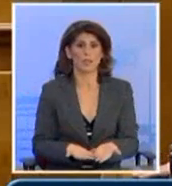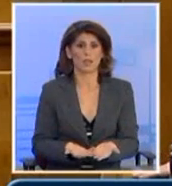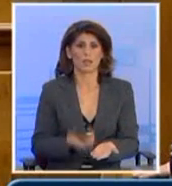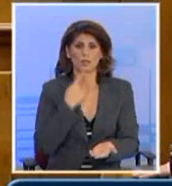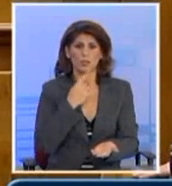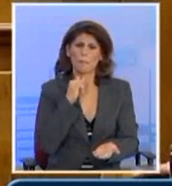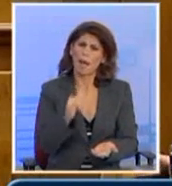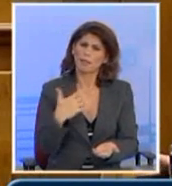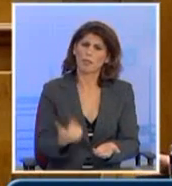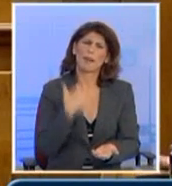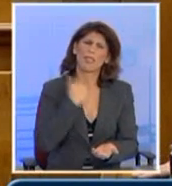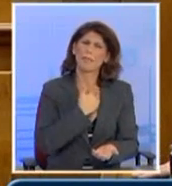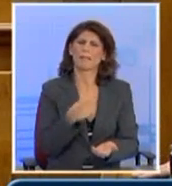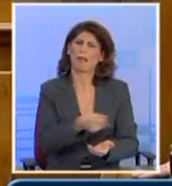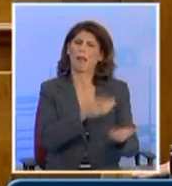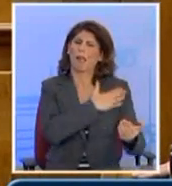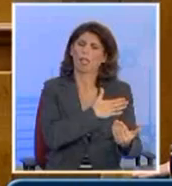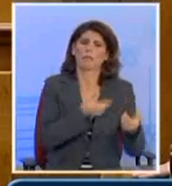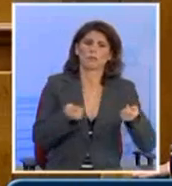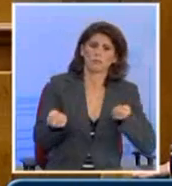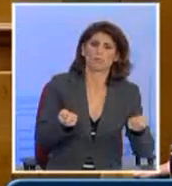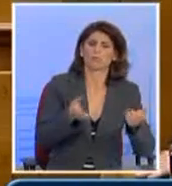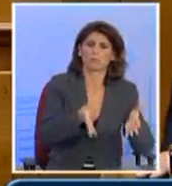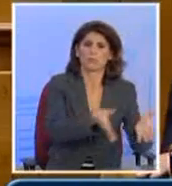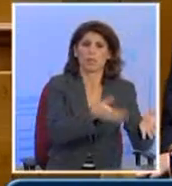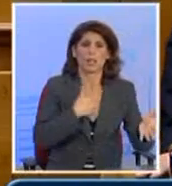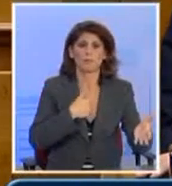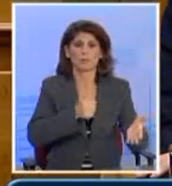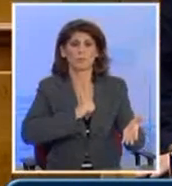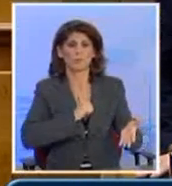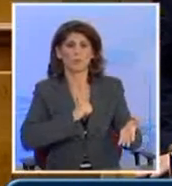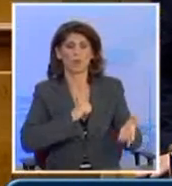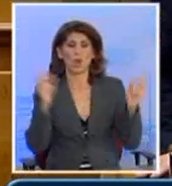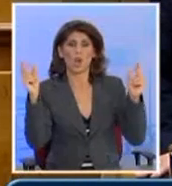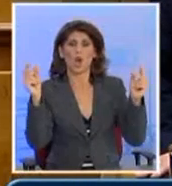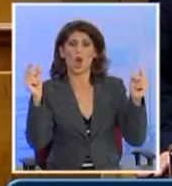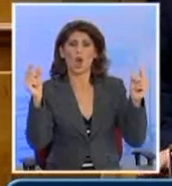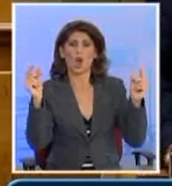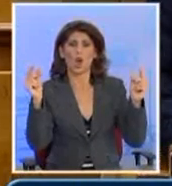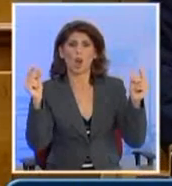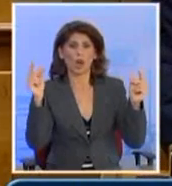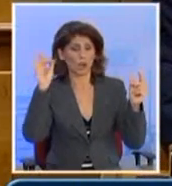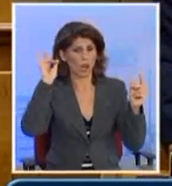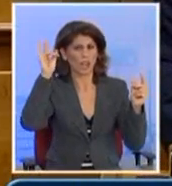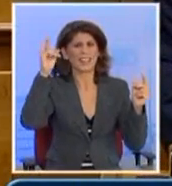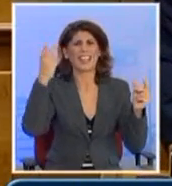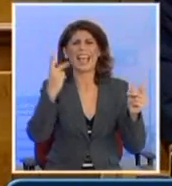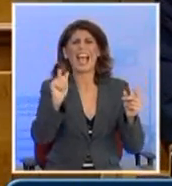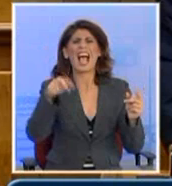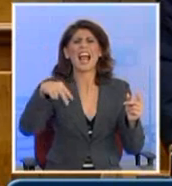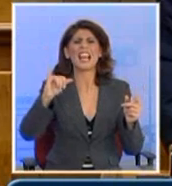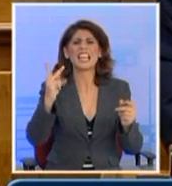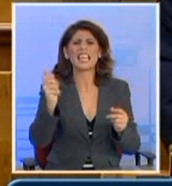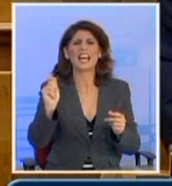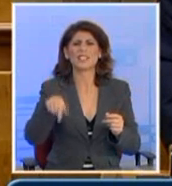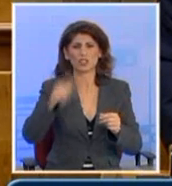Σου λέει πάντα θα υπάρχουν τα θύματα και εμείς μπορούμε να στείλουμε τον χορό των Καλικάντζαρων τώρα που έρχεται η γιορτή